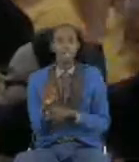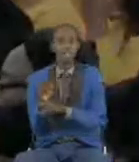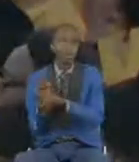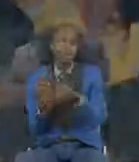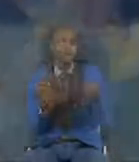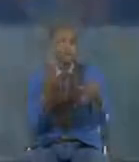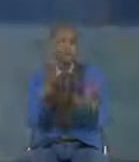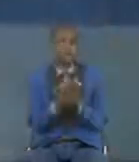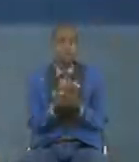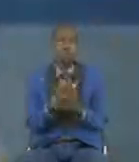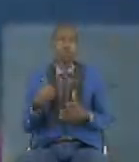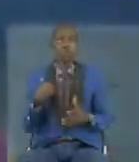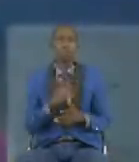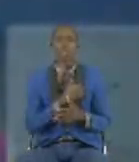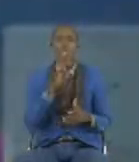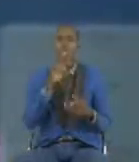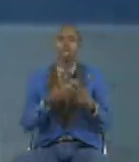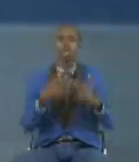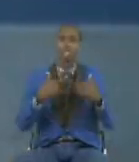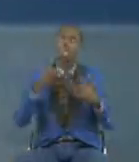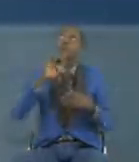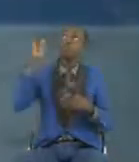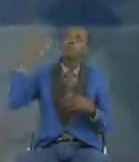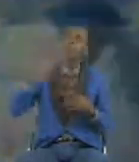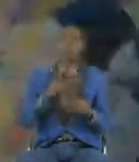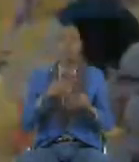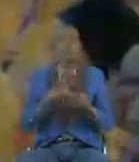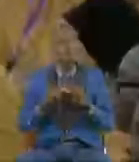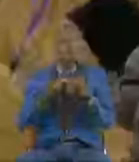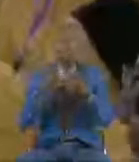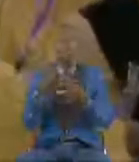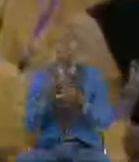arrêtés, vous devez avoir la grâce et continuer de là.